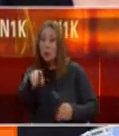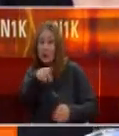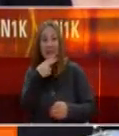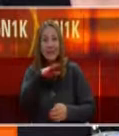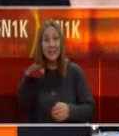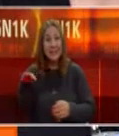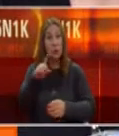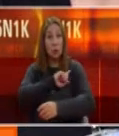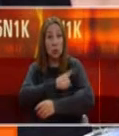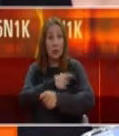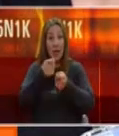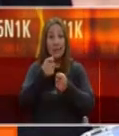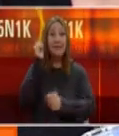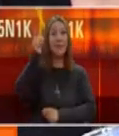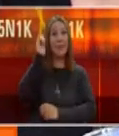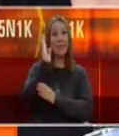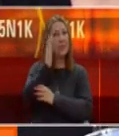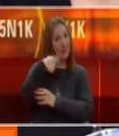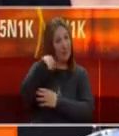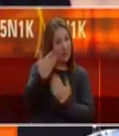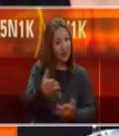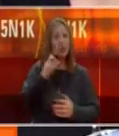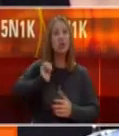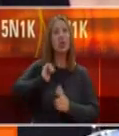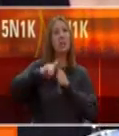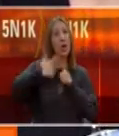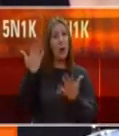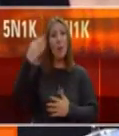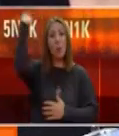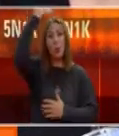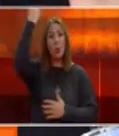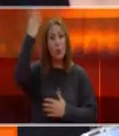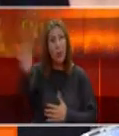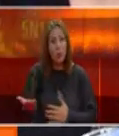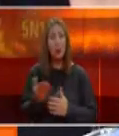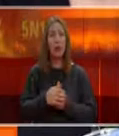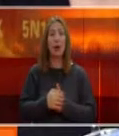eğitim seminerleri verdik. Jandarmalara, muhtarlara ve